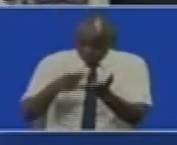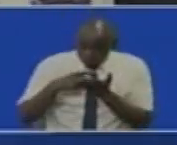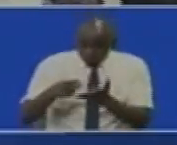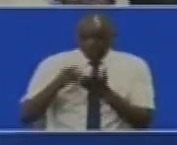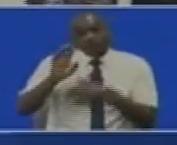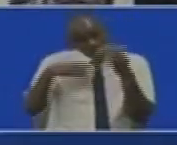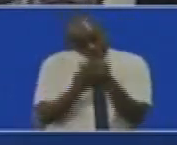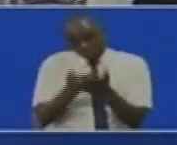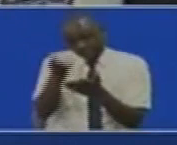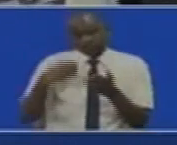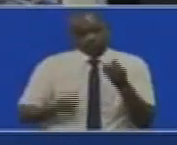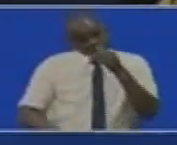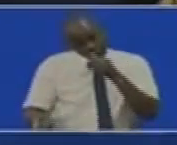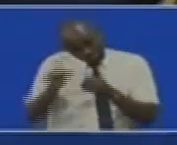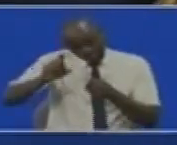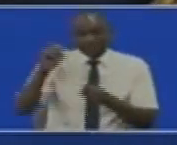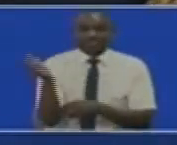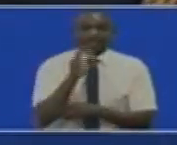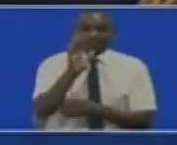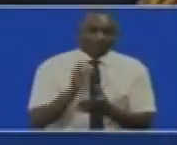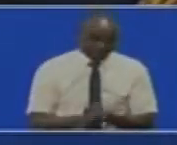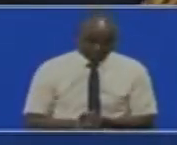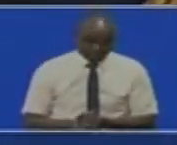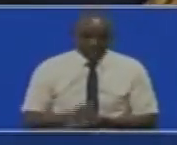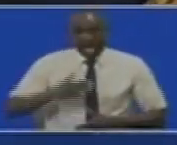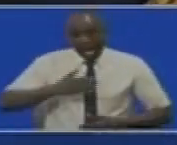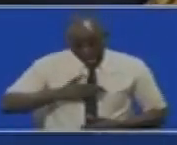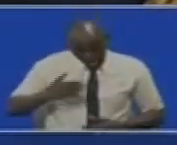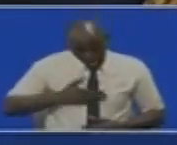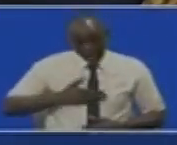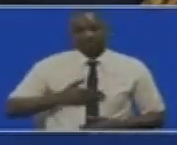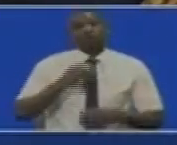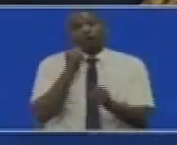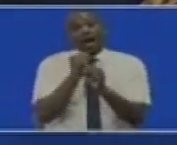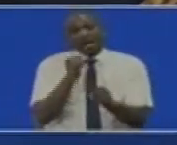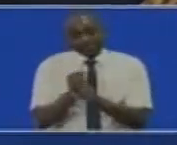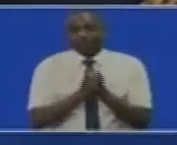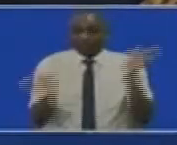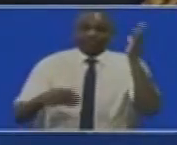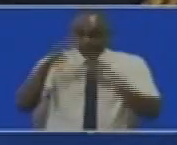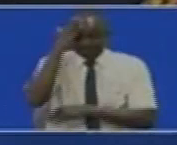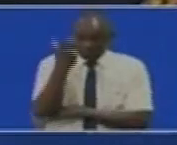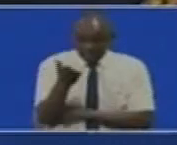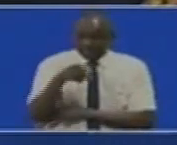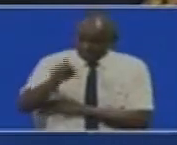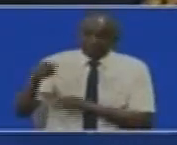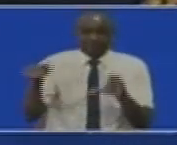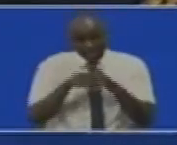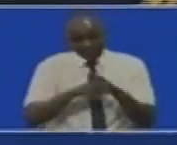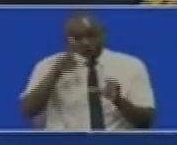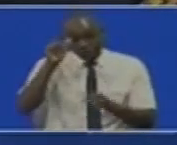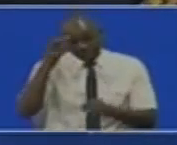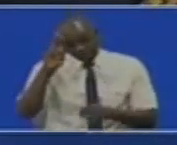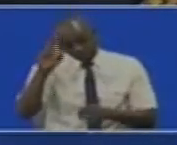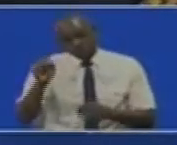mapendekezo ya uainishaji wa mishahara yao. All employees of public universities who are members of WASU and